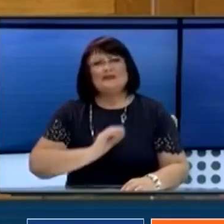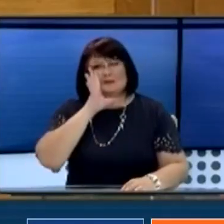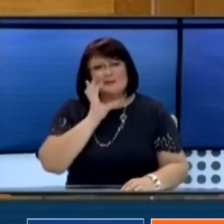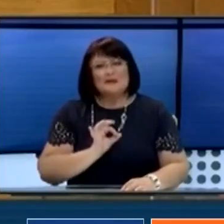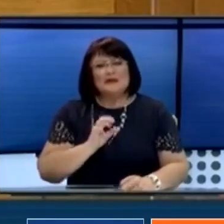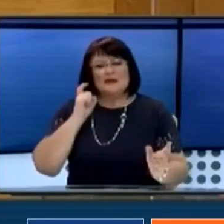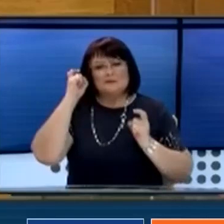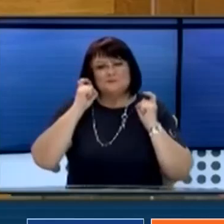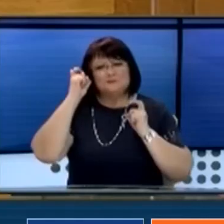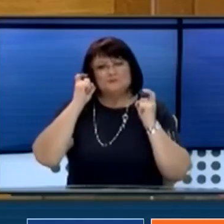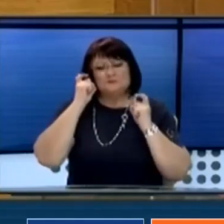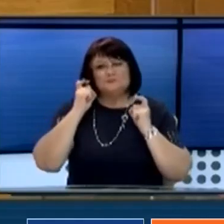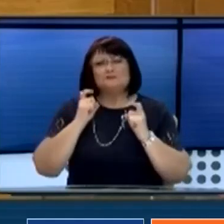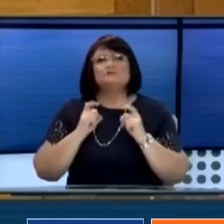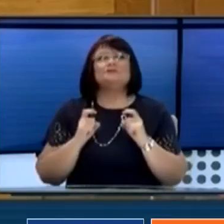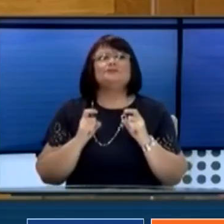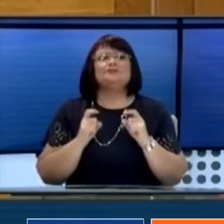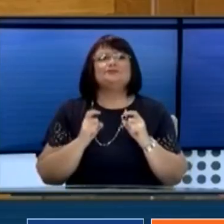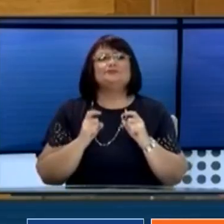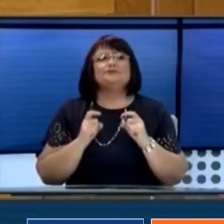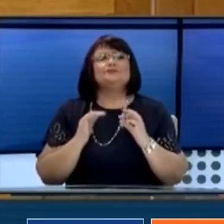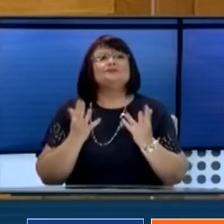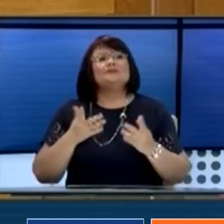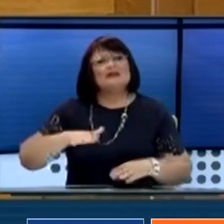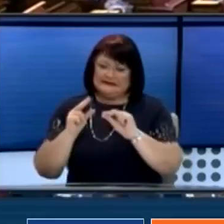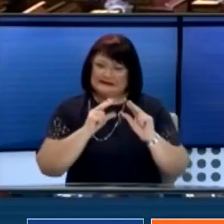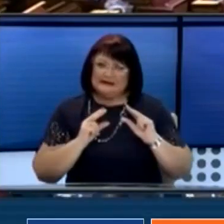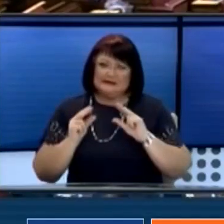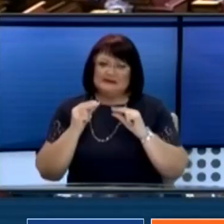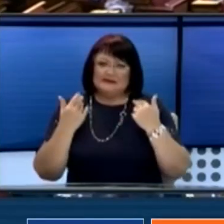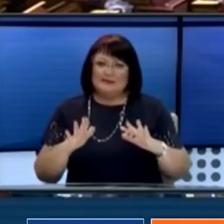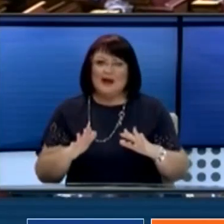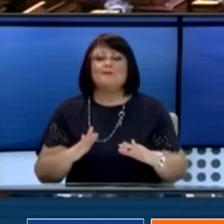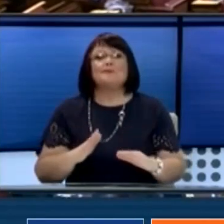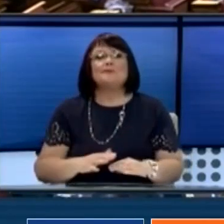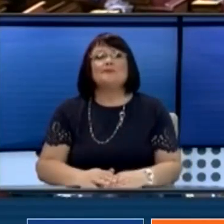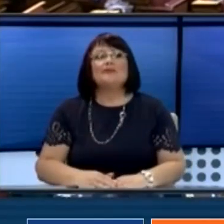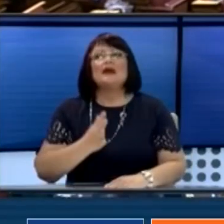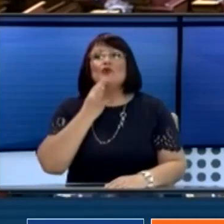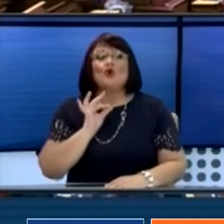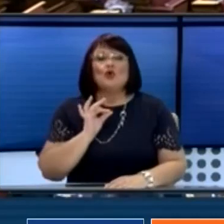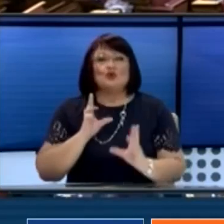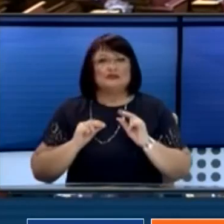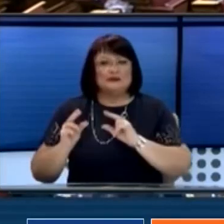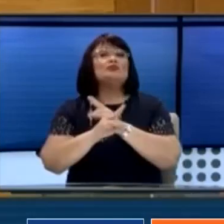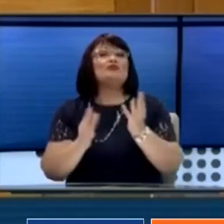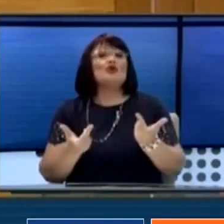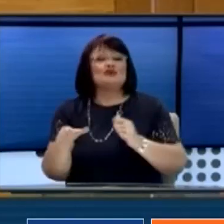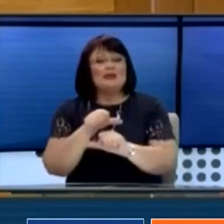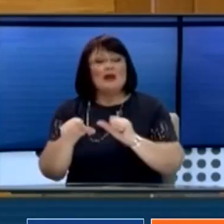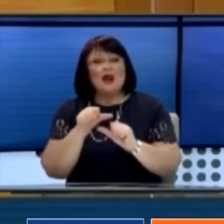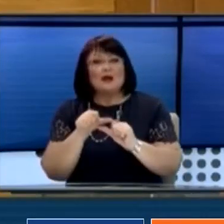με απασχόλησε, μας απασχόλησε το ενδεχόμενο του υποχρεωτικού εμβολιασμού των εκπαιδευτικών.